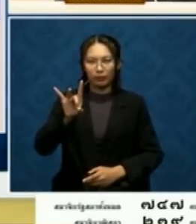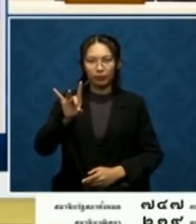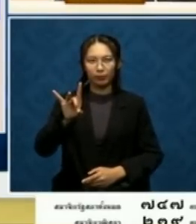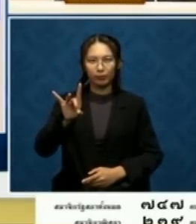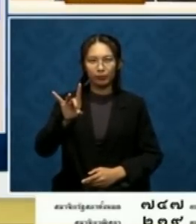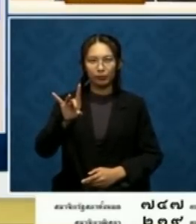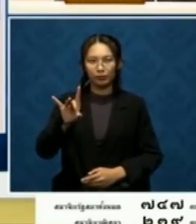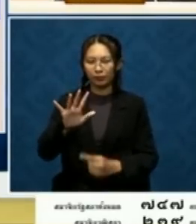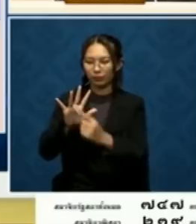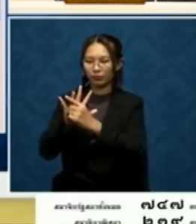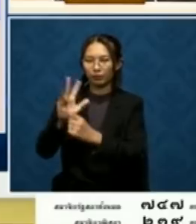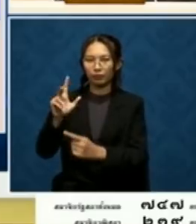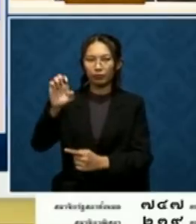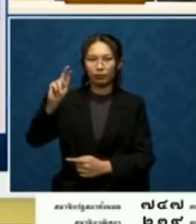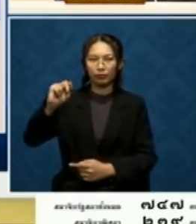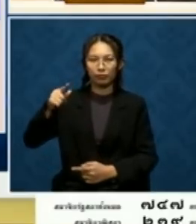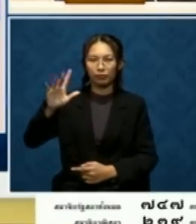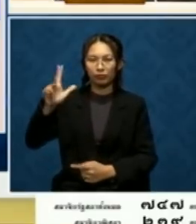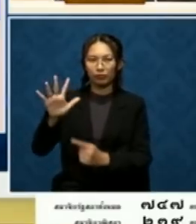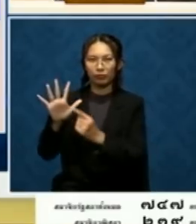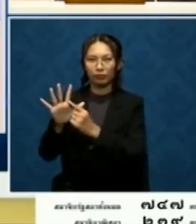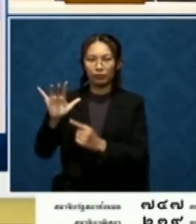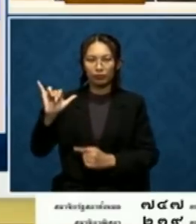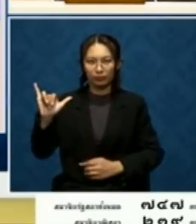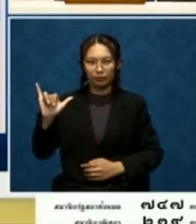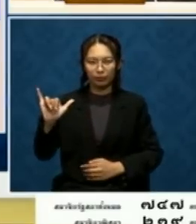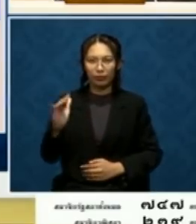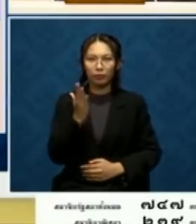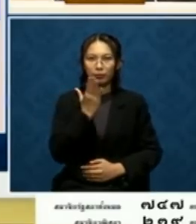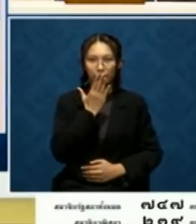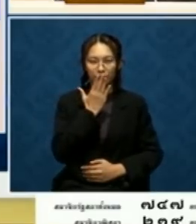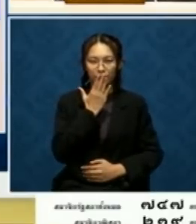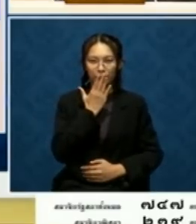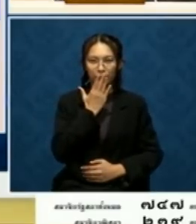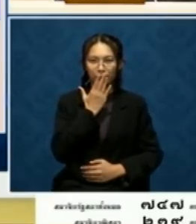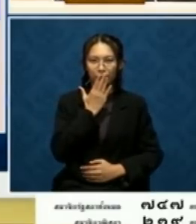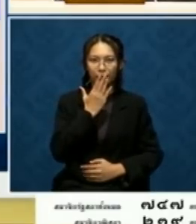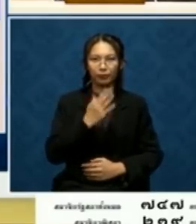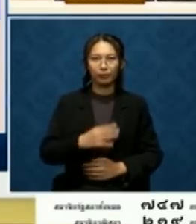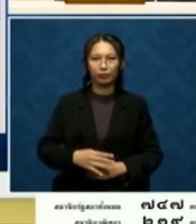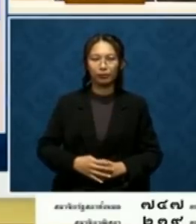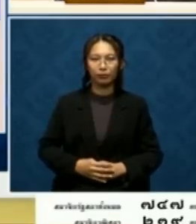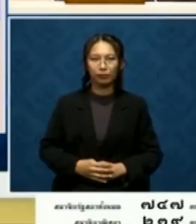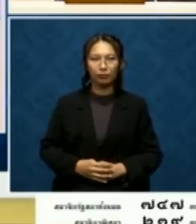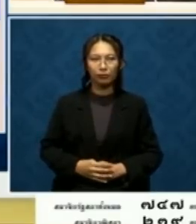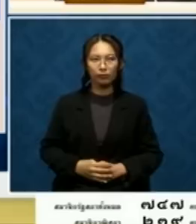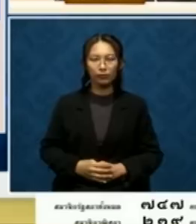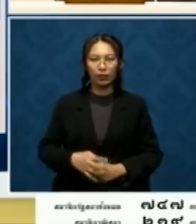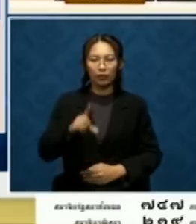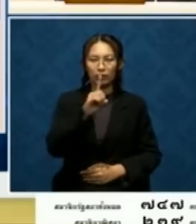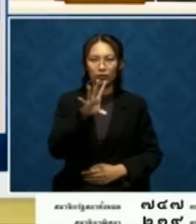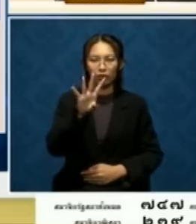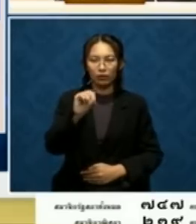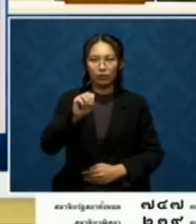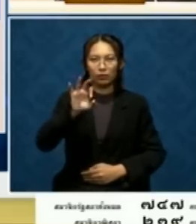พรรคเพื่อไทยนั่นเอง ครับแต่ประเด็นการกลับมาของคุณทักษิณในมุมมองอาจารย์ชุติพรคิดว่าไม่เกี่ยวใช่ไหมฮะที่ทำให้สวตัดสินใจยกมือเห็นชอบ ผมว่าเกี่ยว